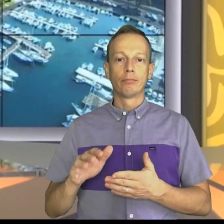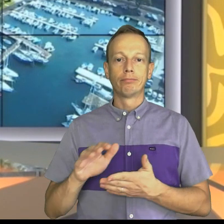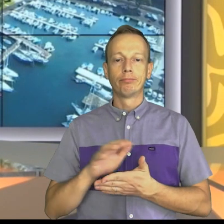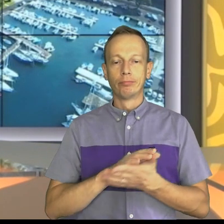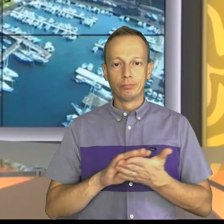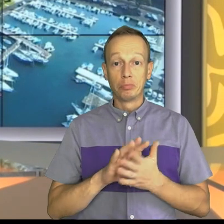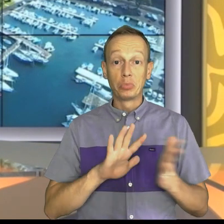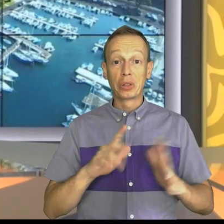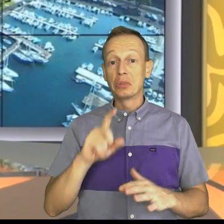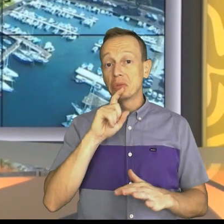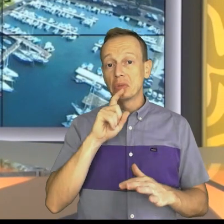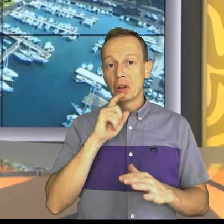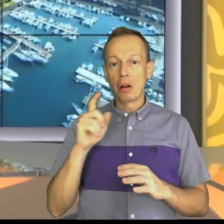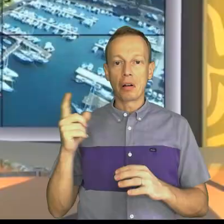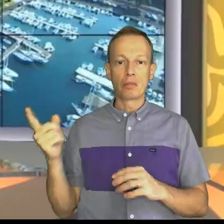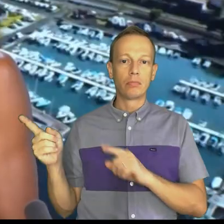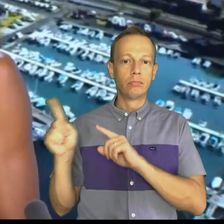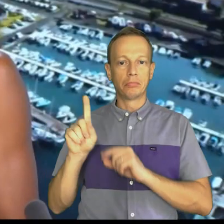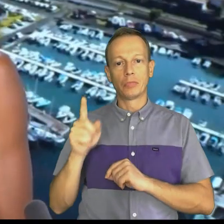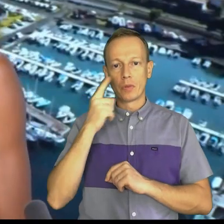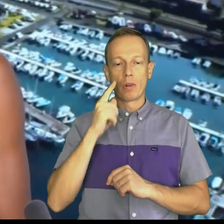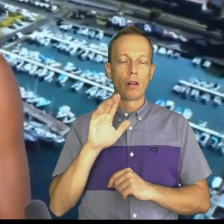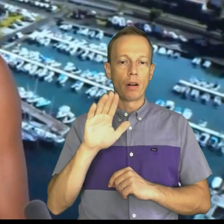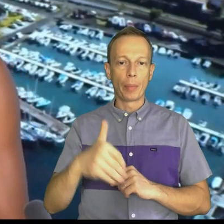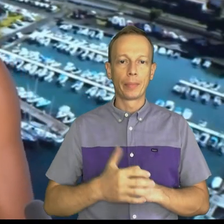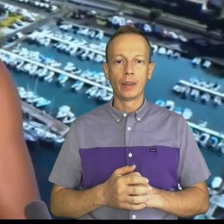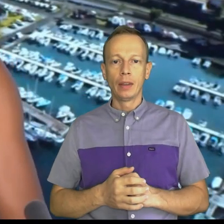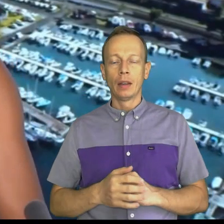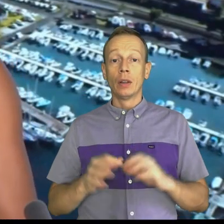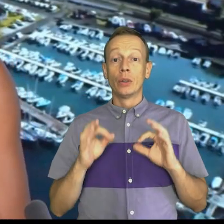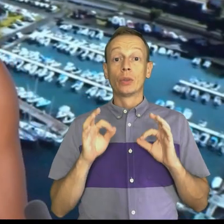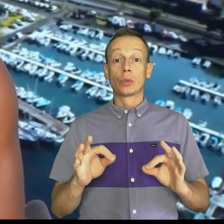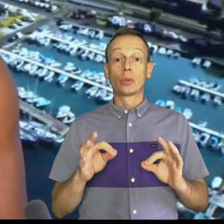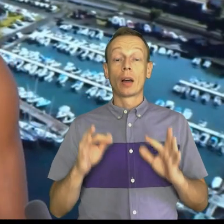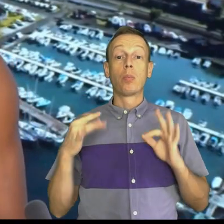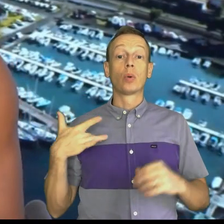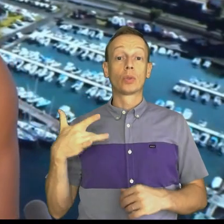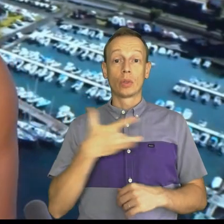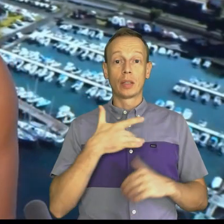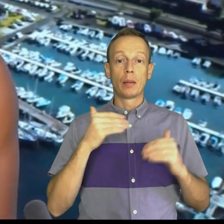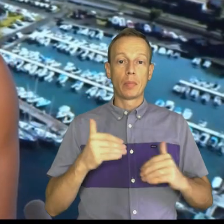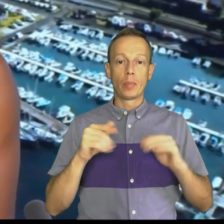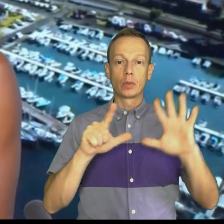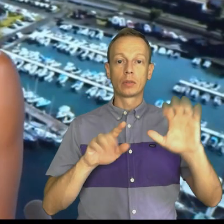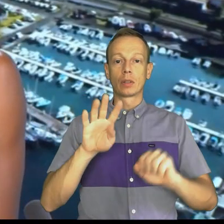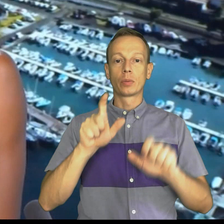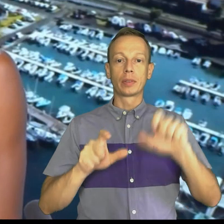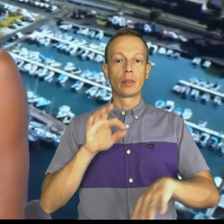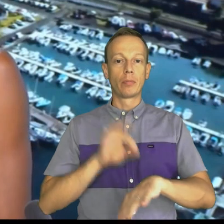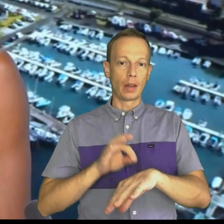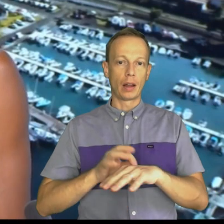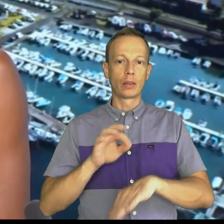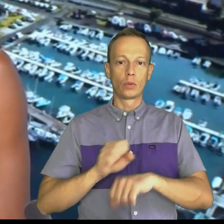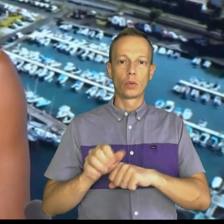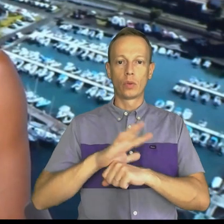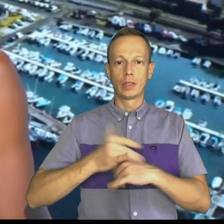Oui, nous allons l'avoir éventuellement un peu plus tard dans ce journal. Et puis côté santé, toujours 74